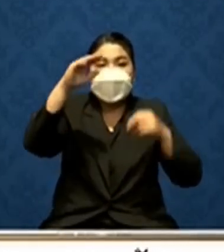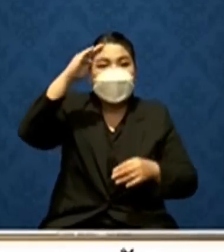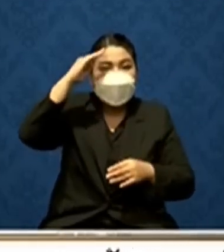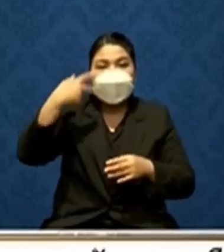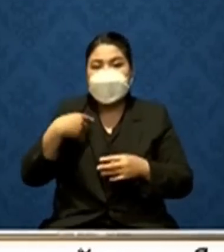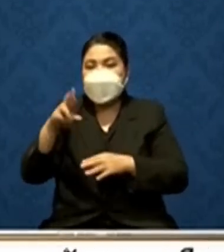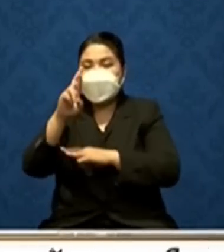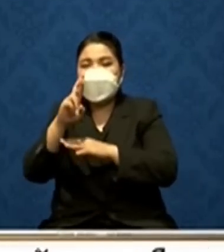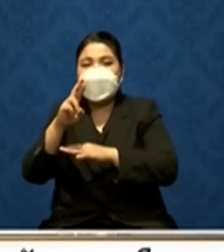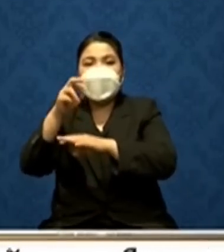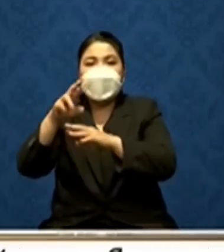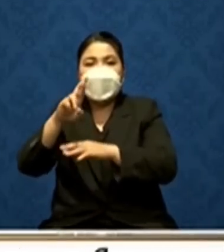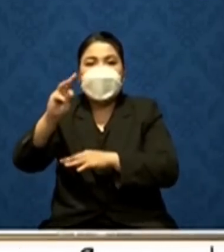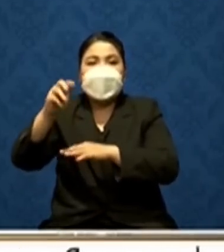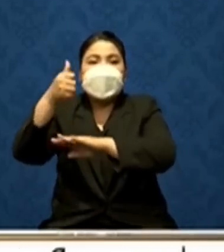ทั้ง 10คนขอบพระคุณทำงานครับ